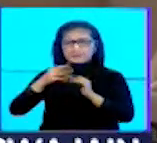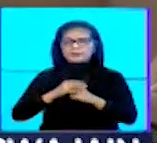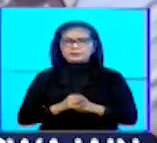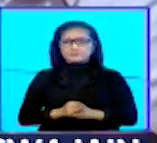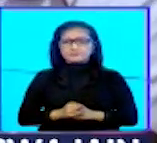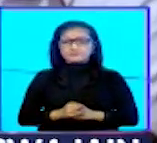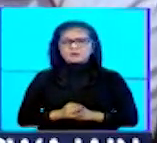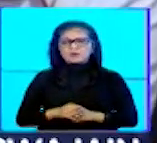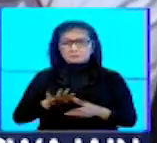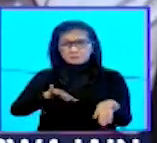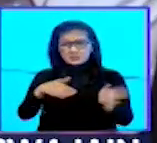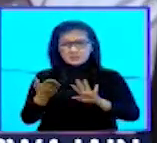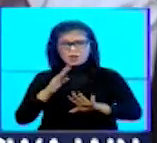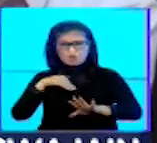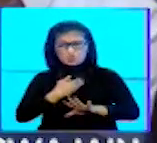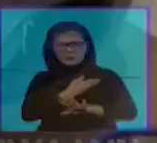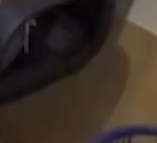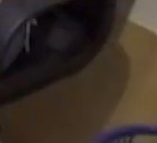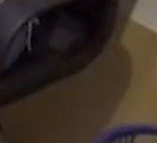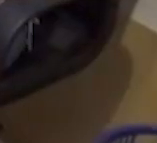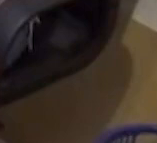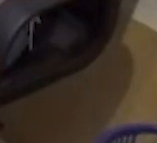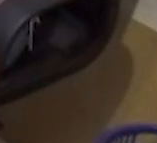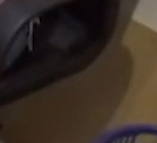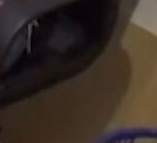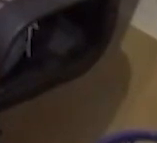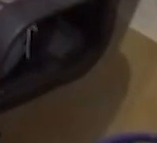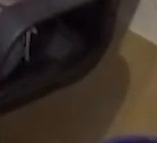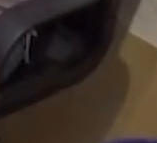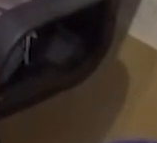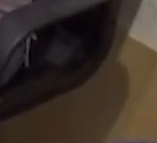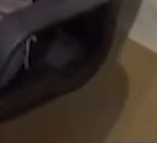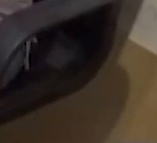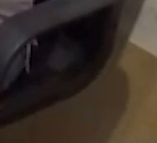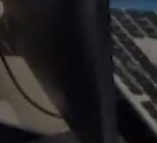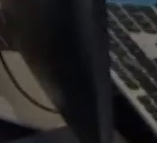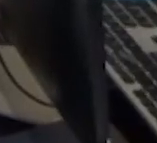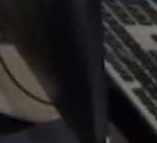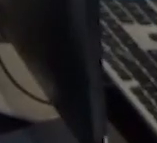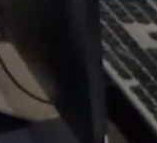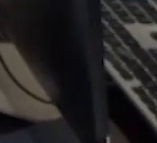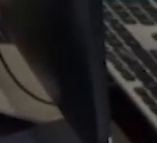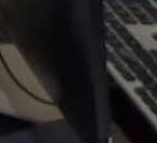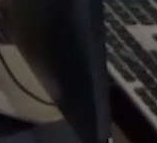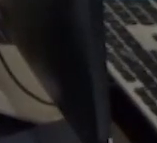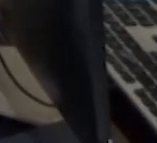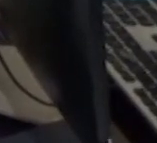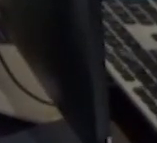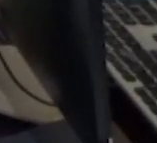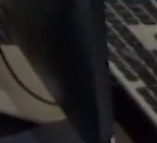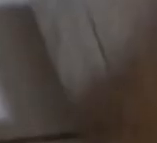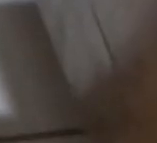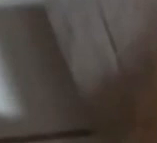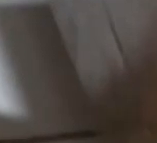Korban tewas saat mengikuti pendidikan dasar mahasiswa pecinta alam IAIN Bone. Polisi menetapkan 5